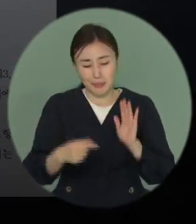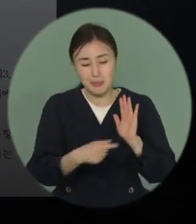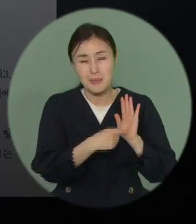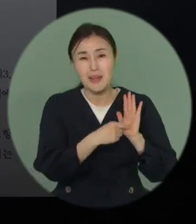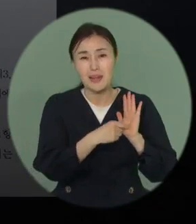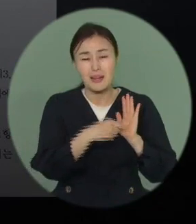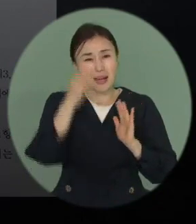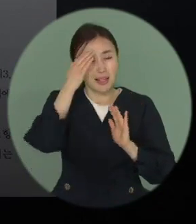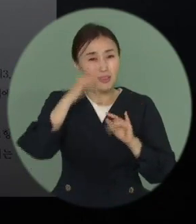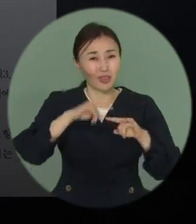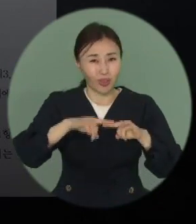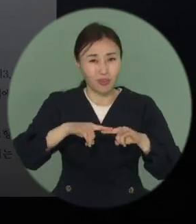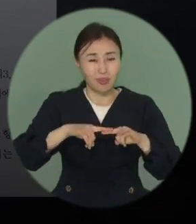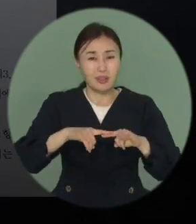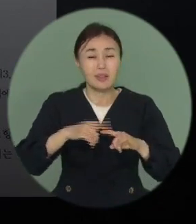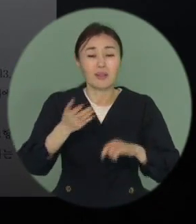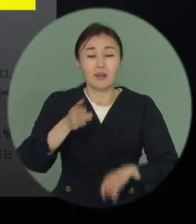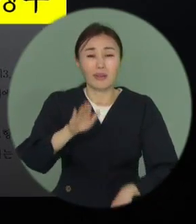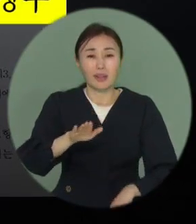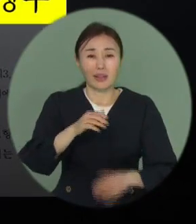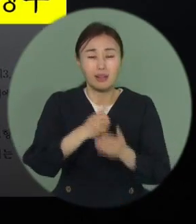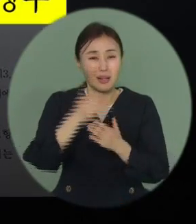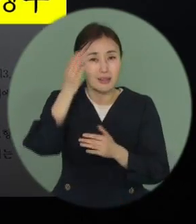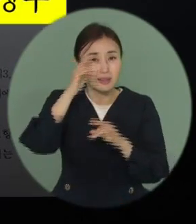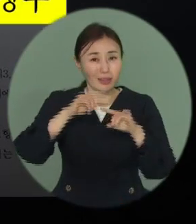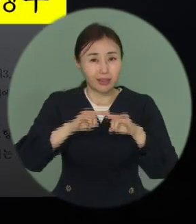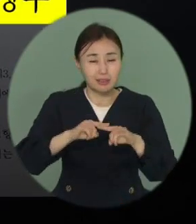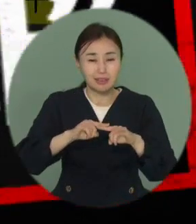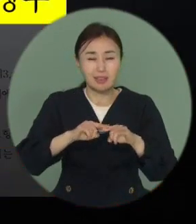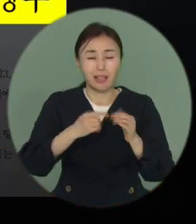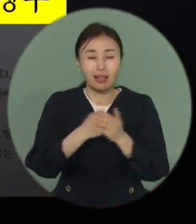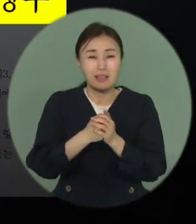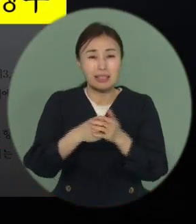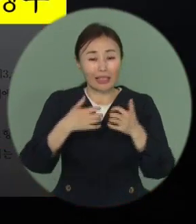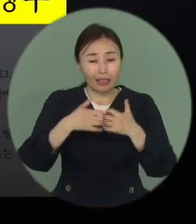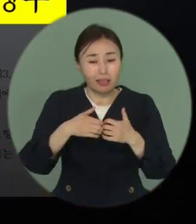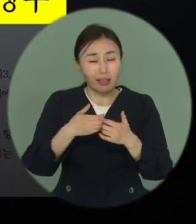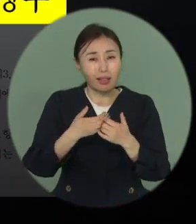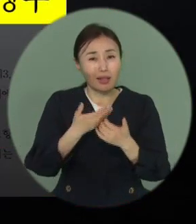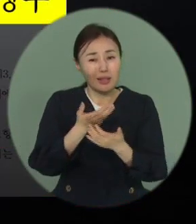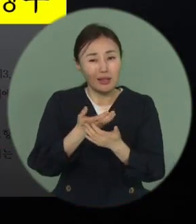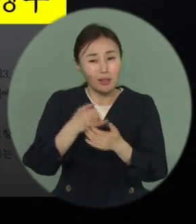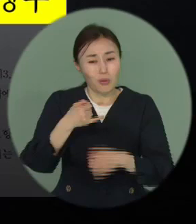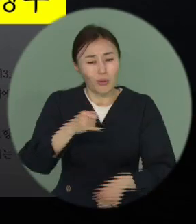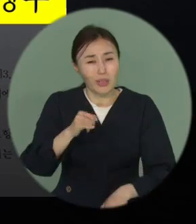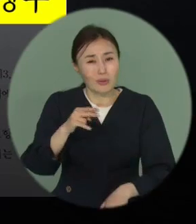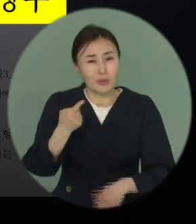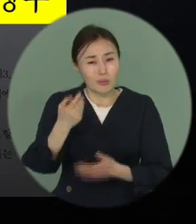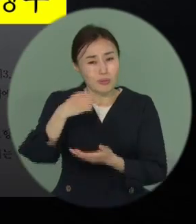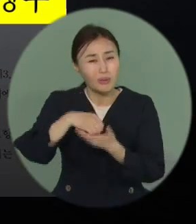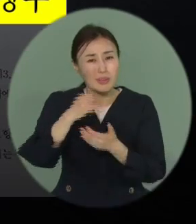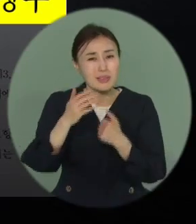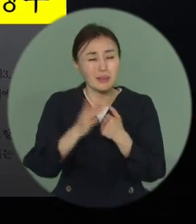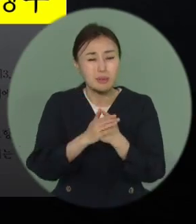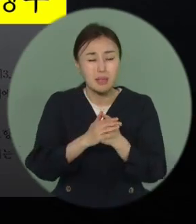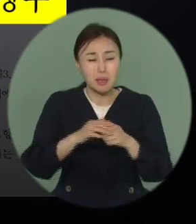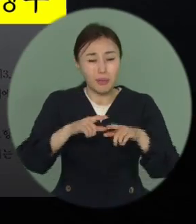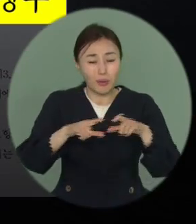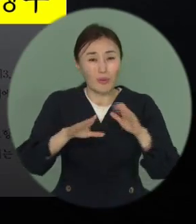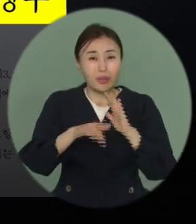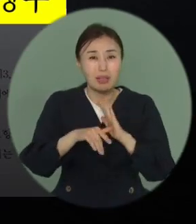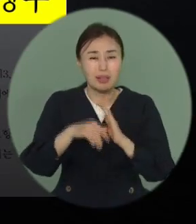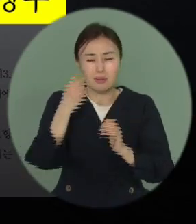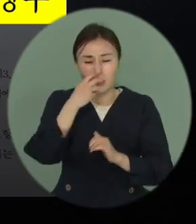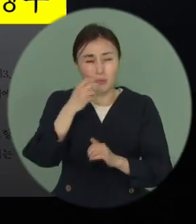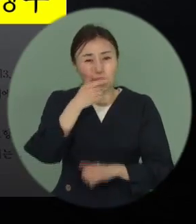놓은 한전 하지만 여기에 한전의 전기 설비 고장까지 포함하고 있어 평소 설비가 제대로 작동하도록